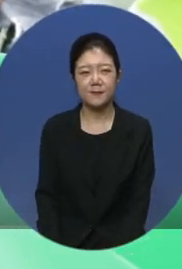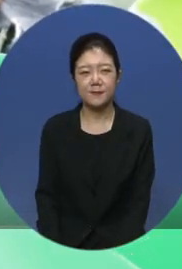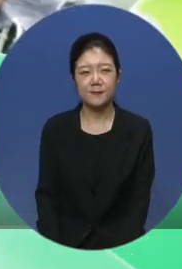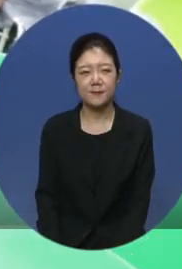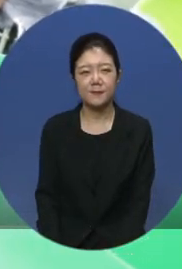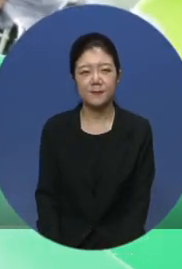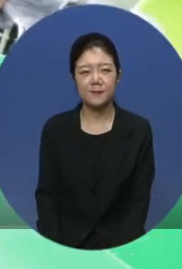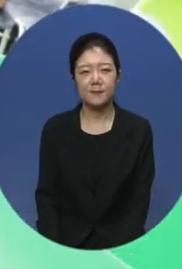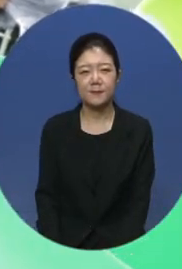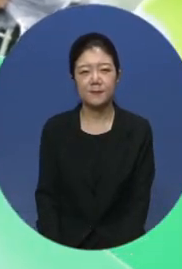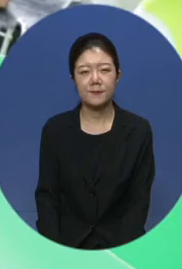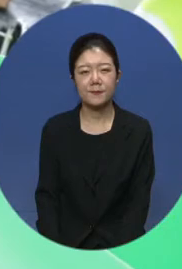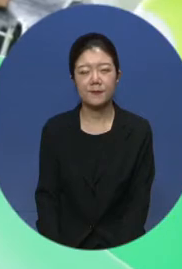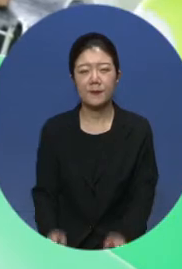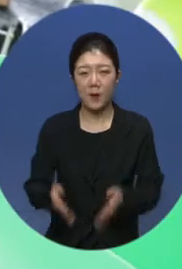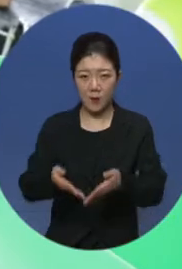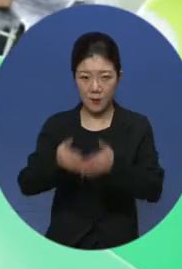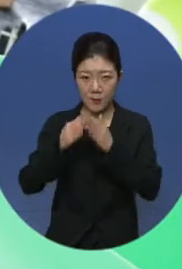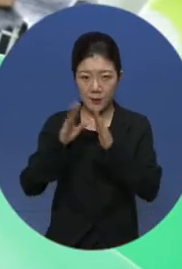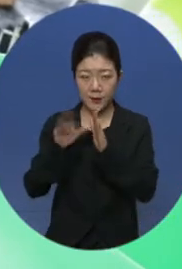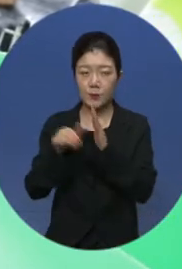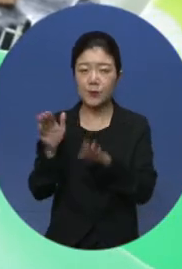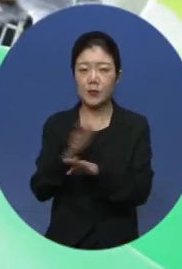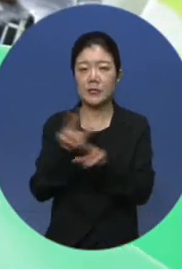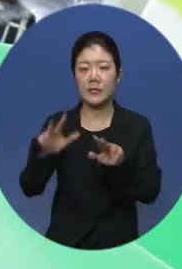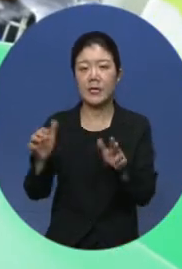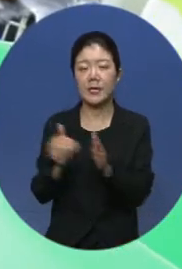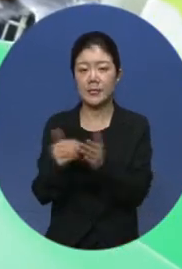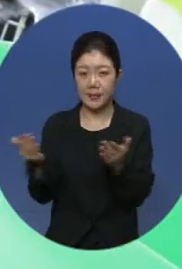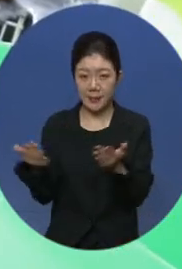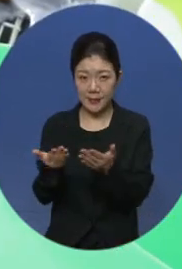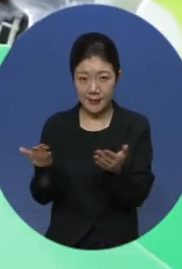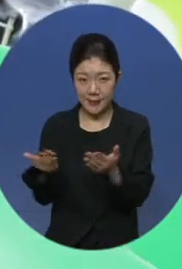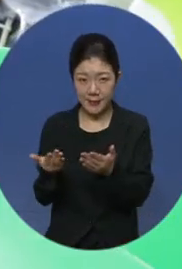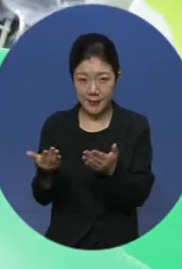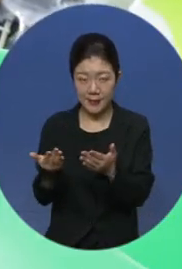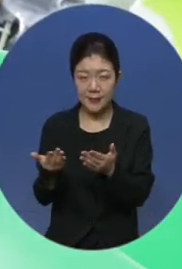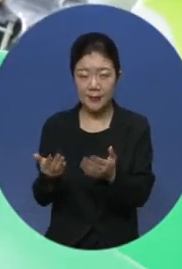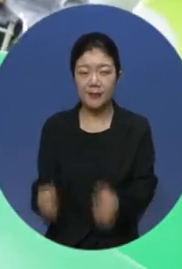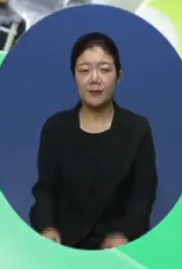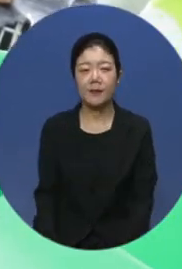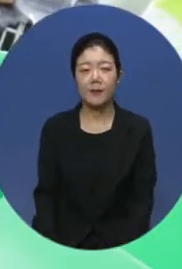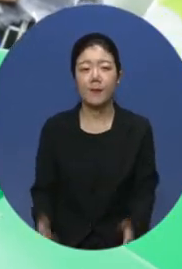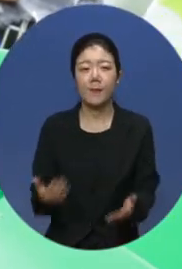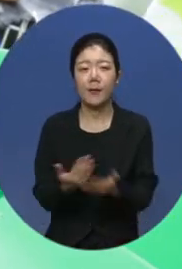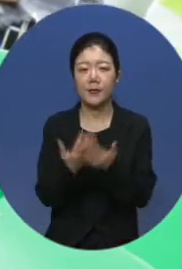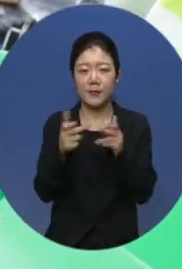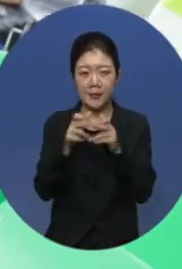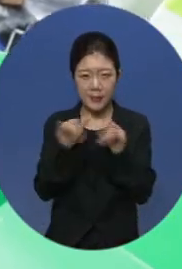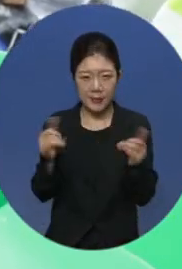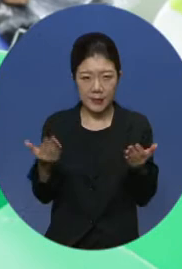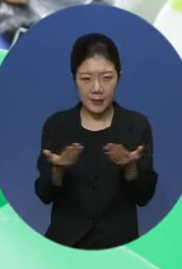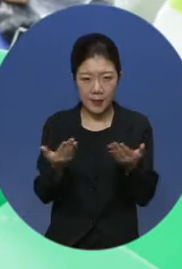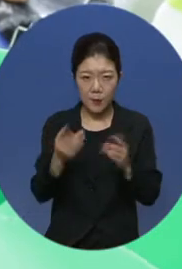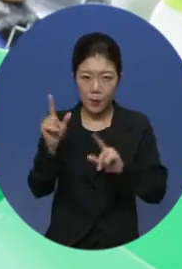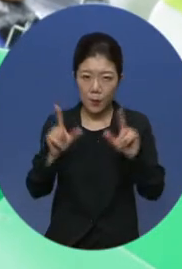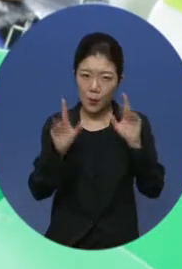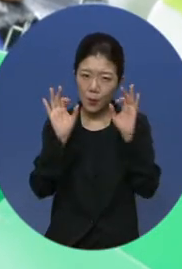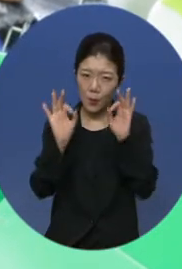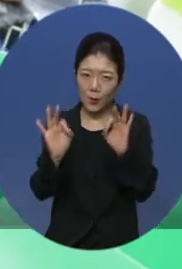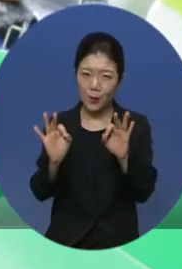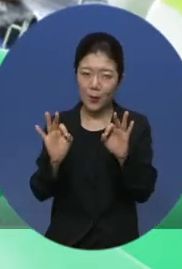그러면 되게 설립했을 때부터 지금까지 일하신 거니까 네. 그 발달장애인분들이 일하시는 거 보면은 네.